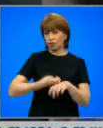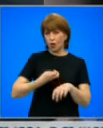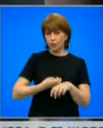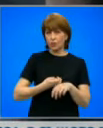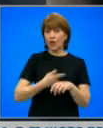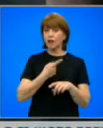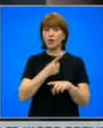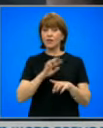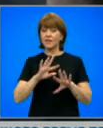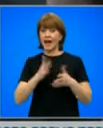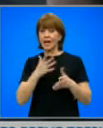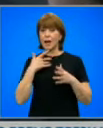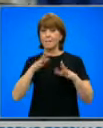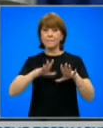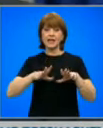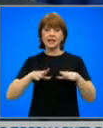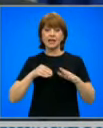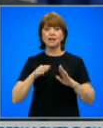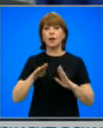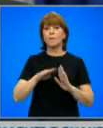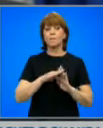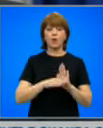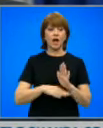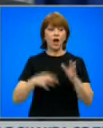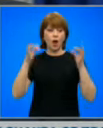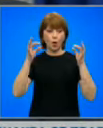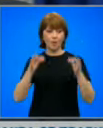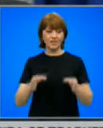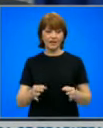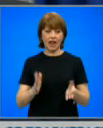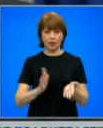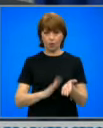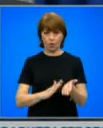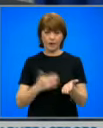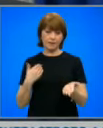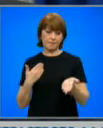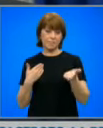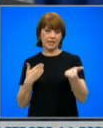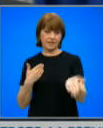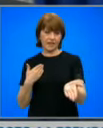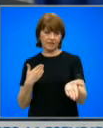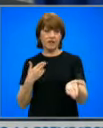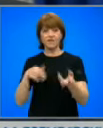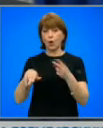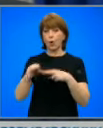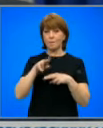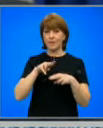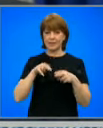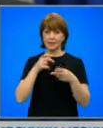по съответния ред. Официалният документ, който съм представил към Комисията за бюджет и финанси